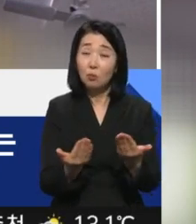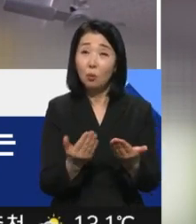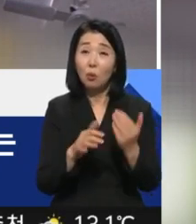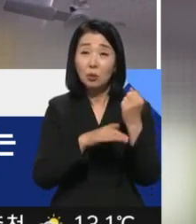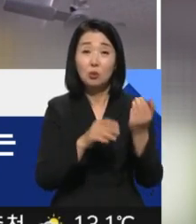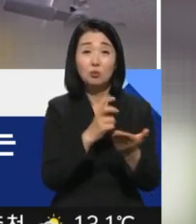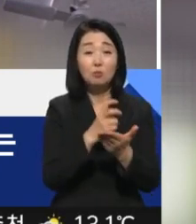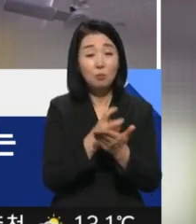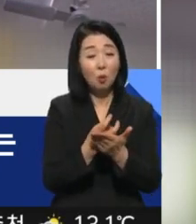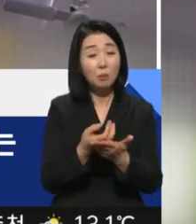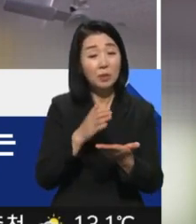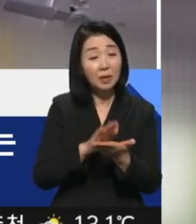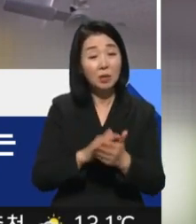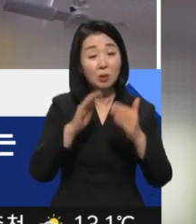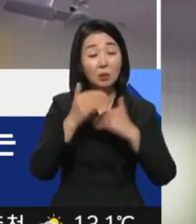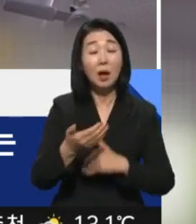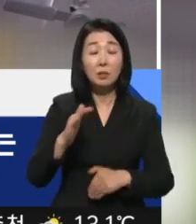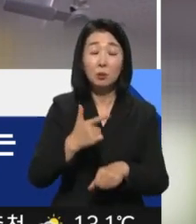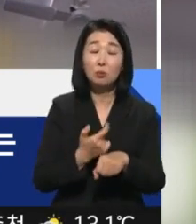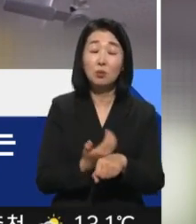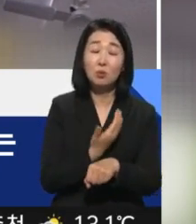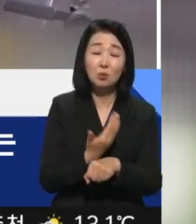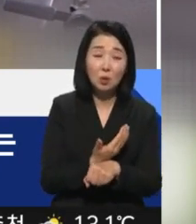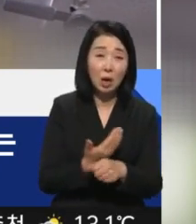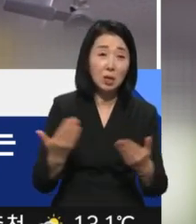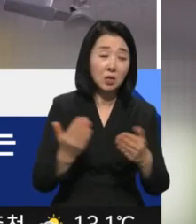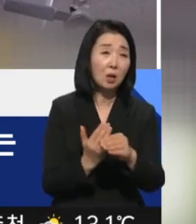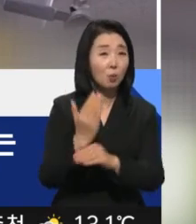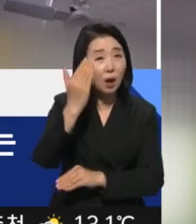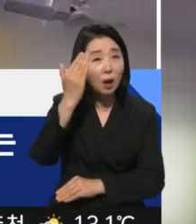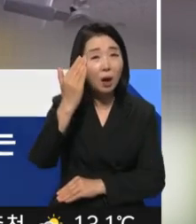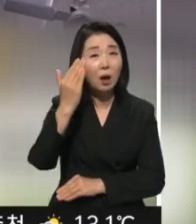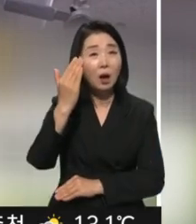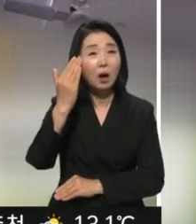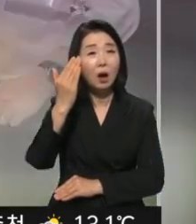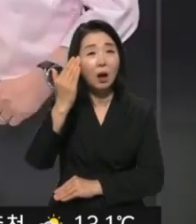프레임으로 그러니까 과다한 노동이라는 것만 강조되는 프레임이 되면서